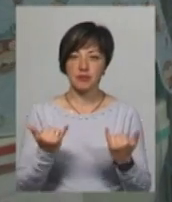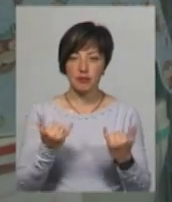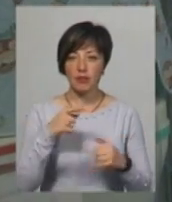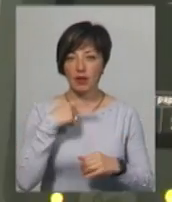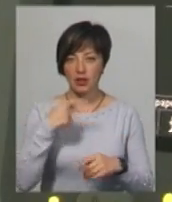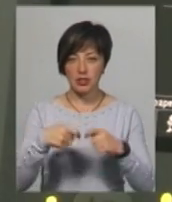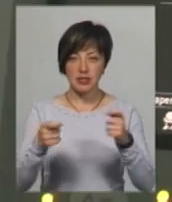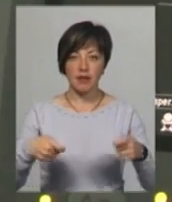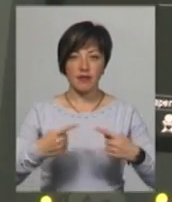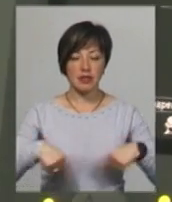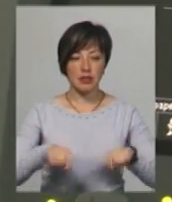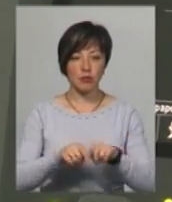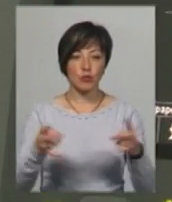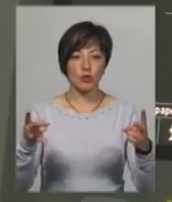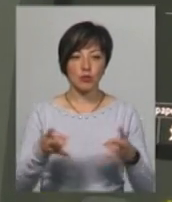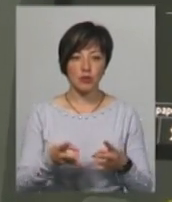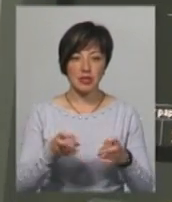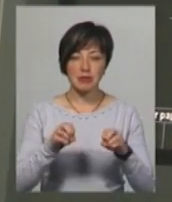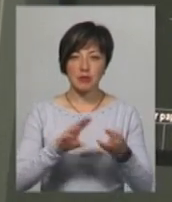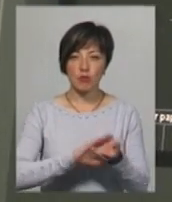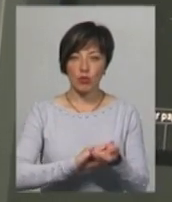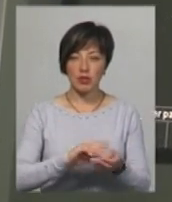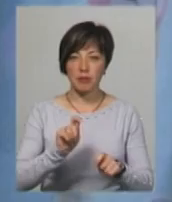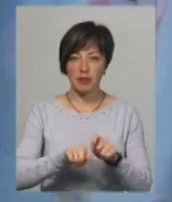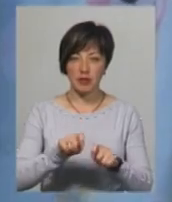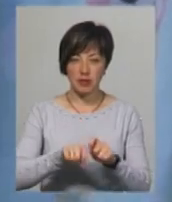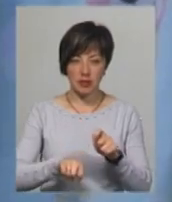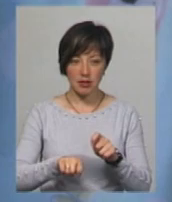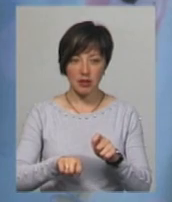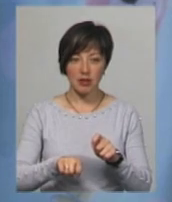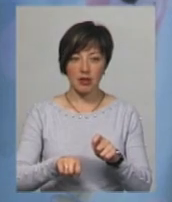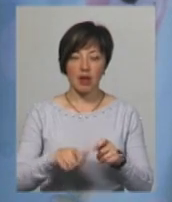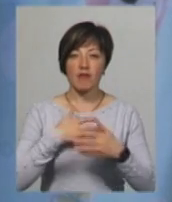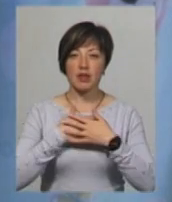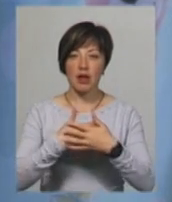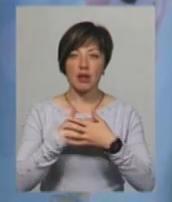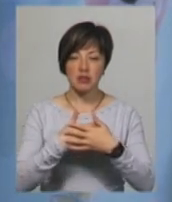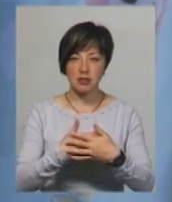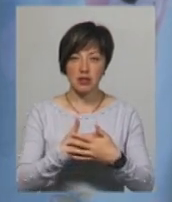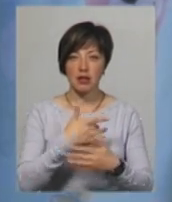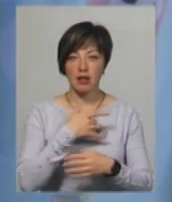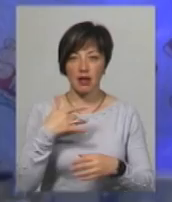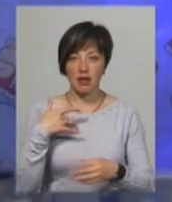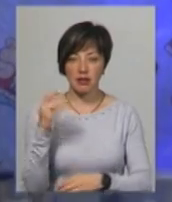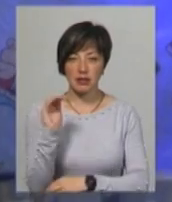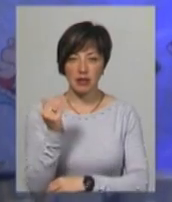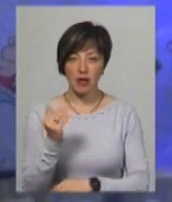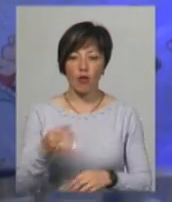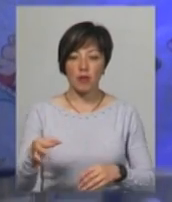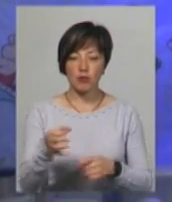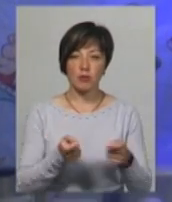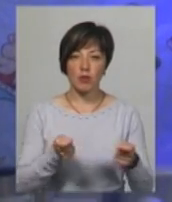Наталі Паляниці, відділення потребує пульсоксиметрів, апаратів для неінвазійної вентиляції новонароджених. В обласному департаменті охорони